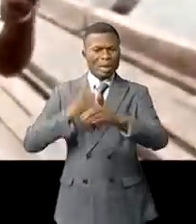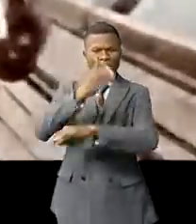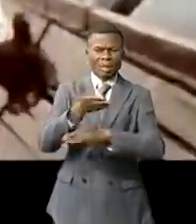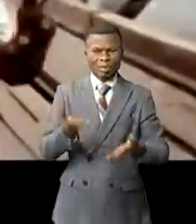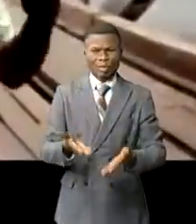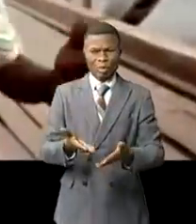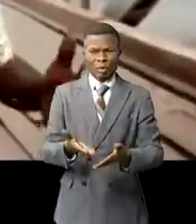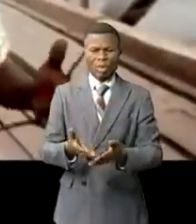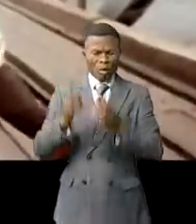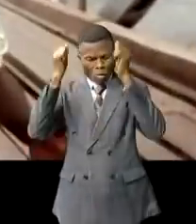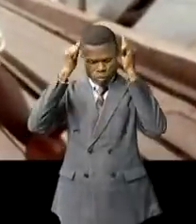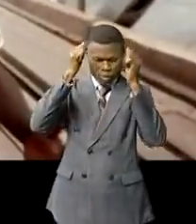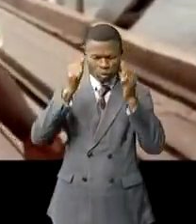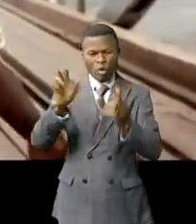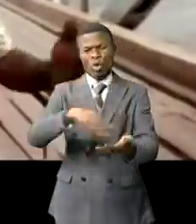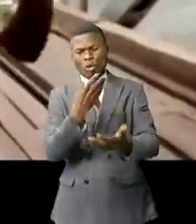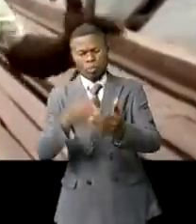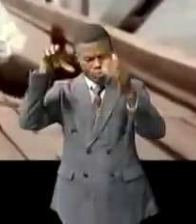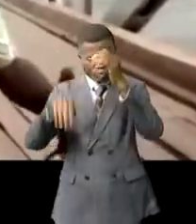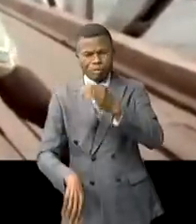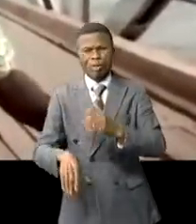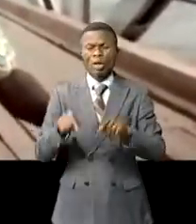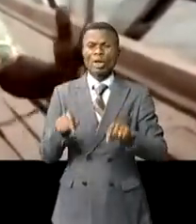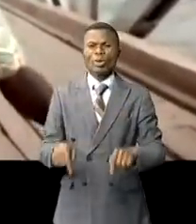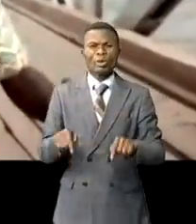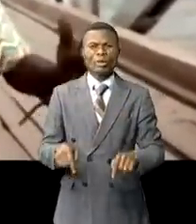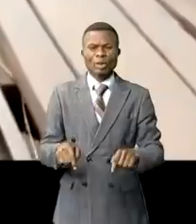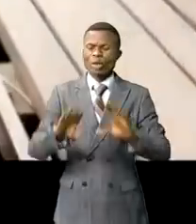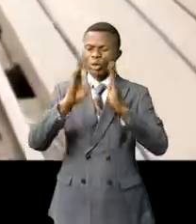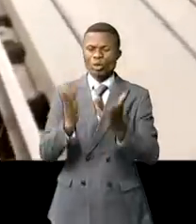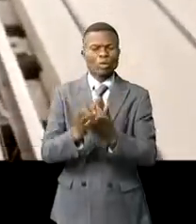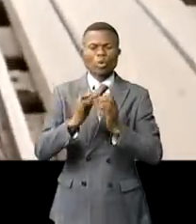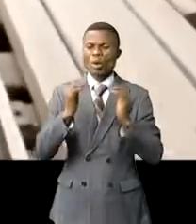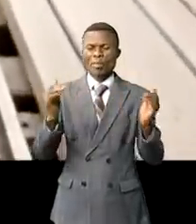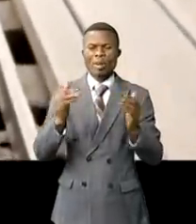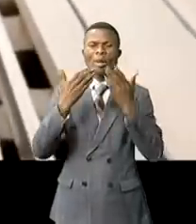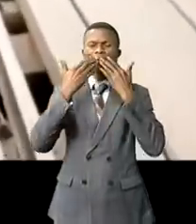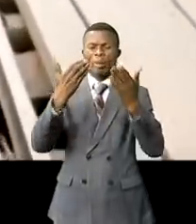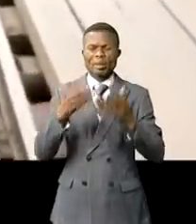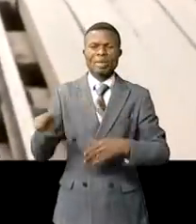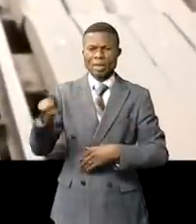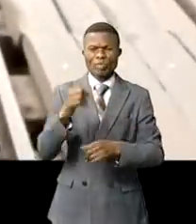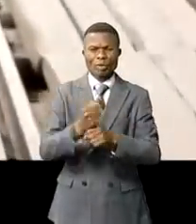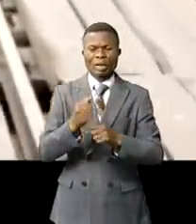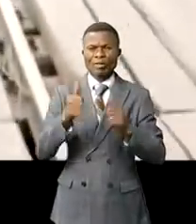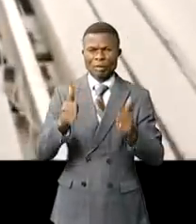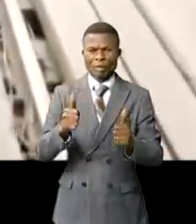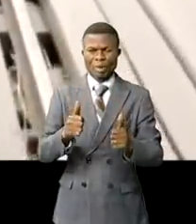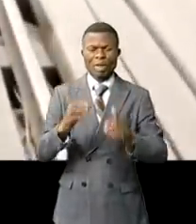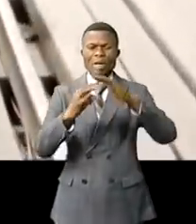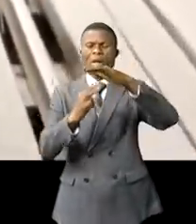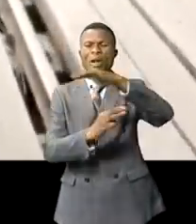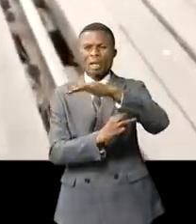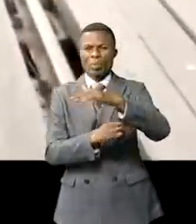sur certains bois. On tombait même dans le fleuve. Mais aujourd'hui, tout est à l'aise. Merci à l'Office des routes. L'ouvrage étant